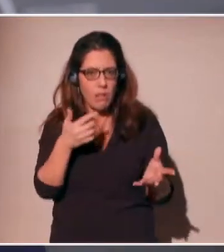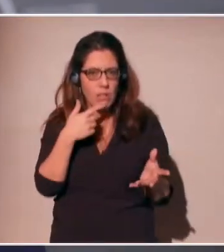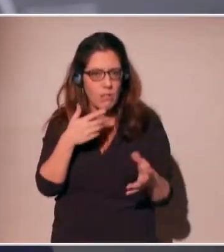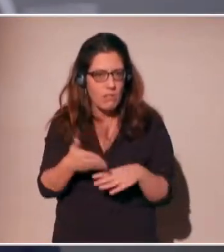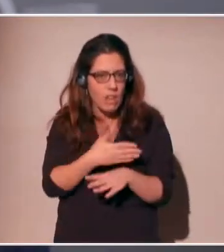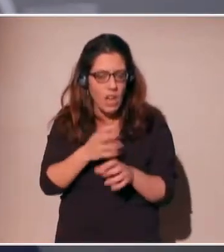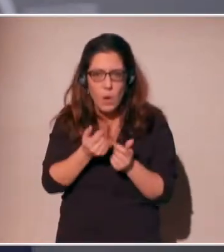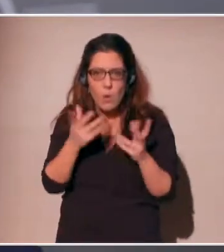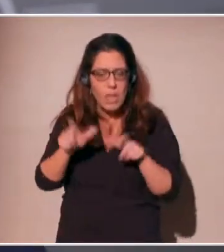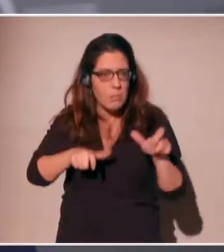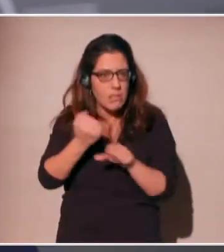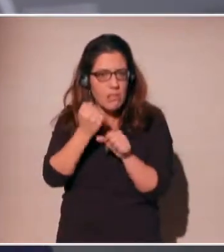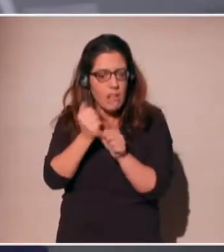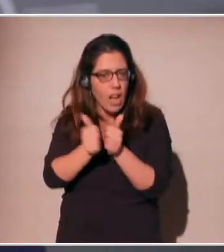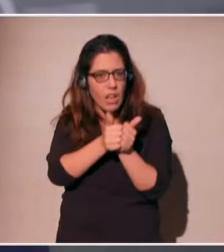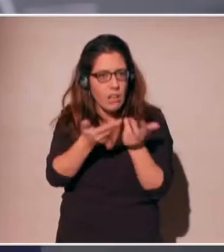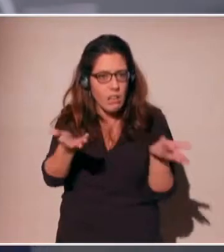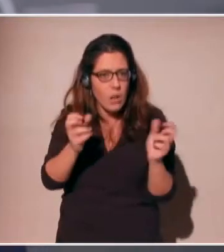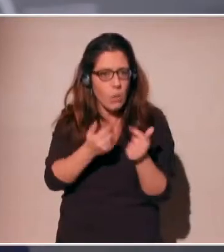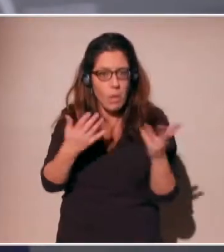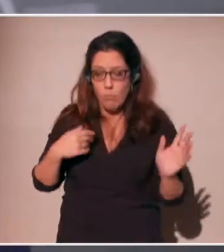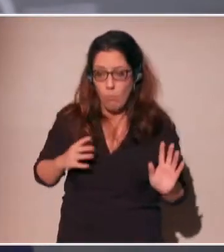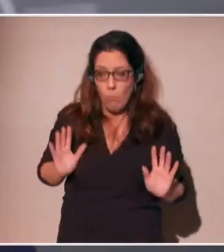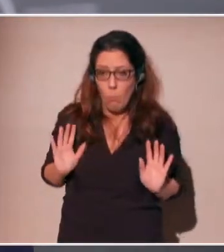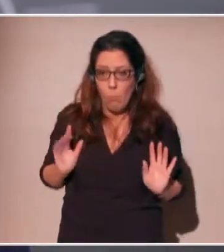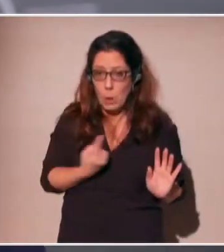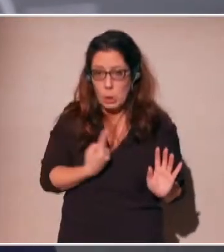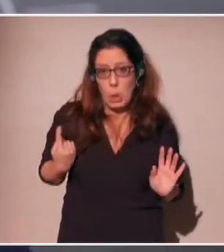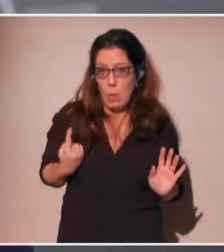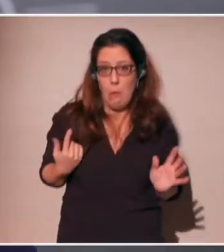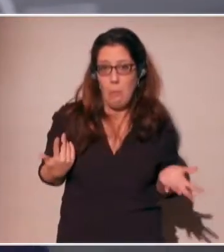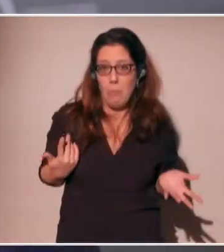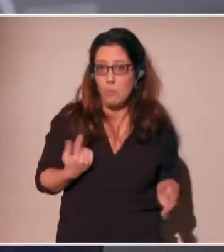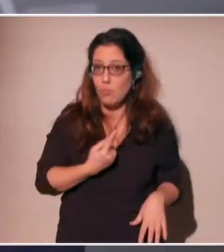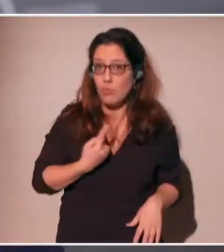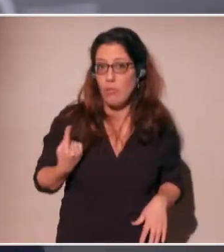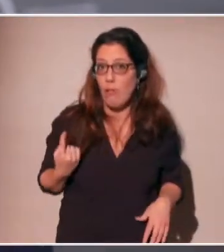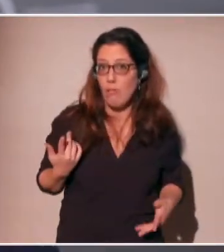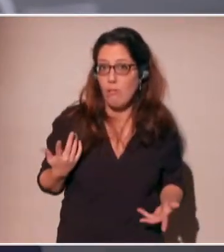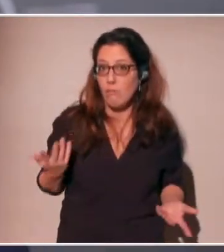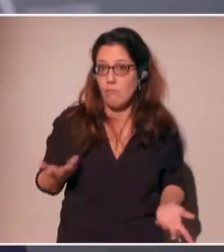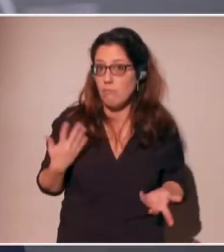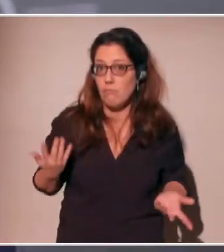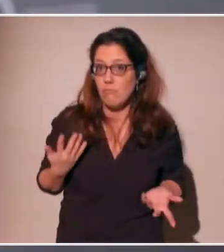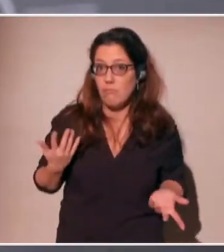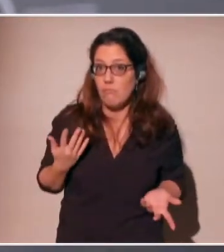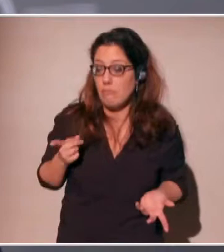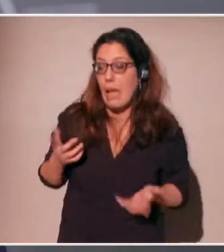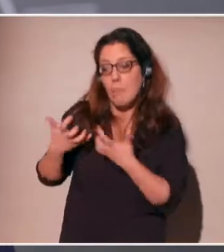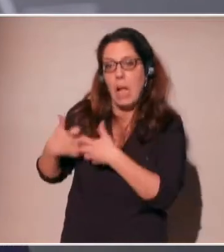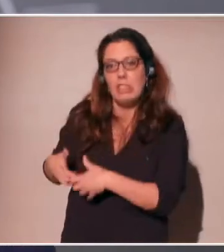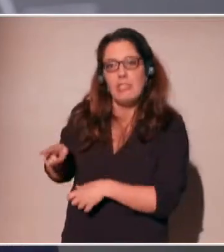personnes travaillent avec toi? Et moi, je réponds, non, je suis seule et j'ai cette machine.